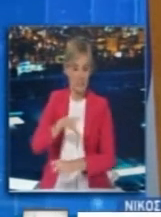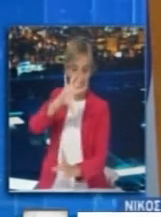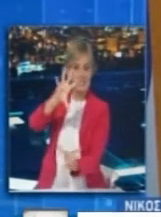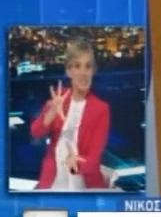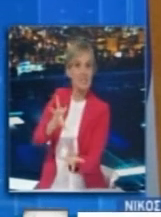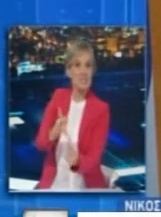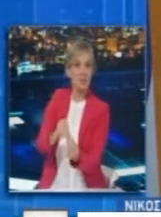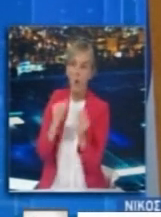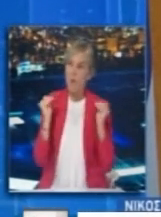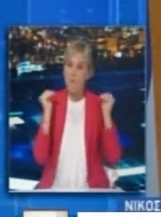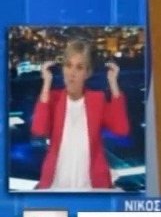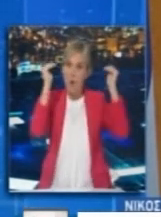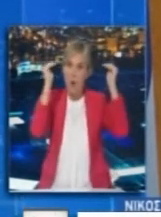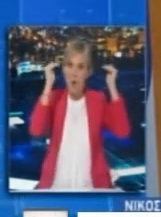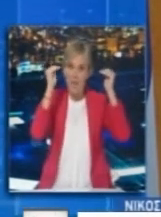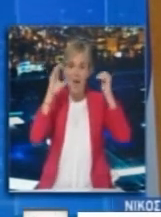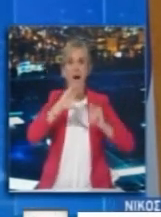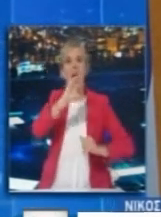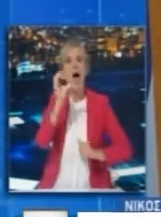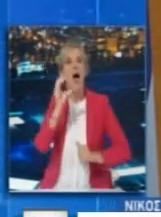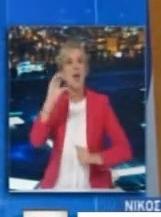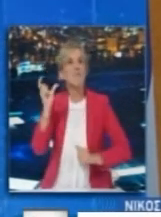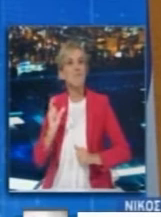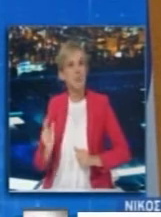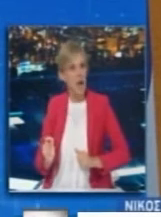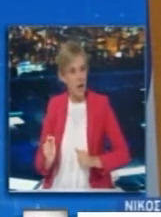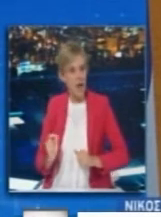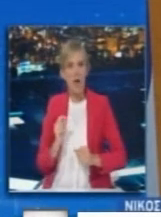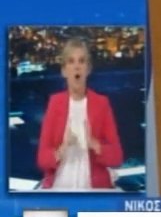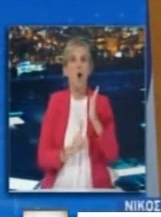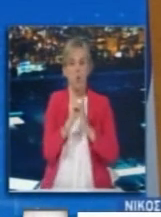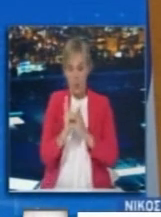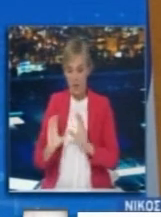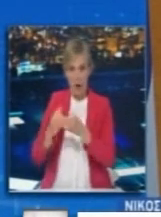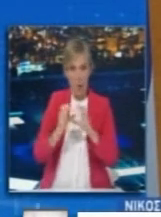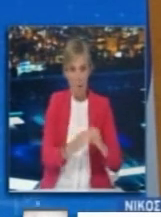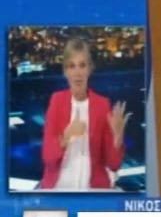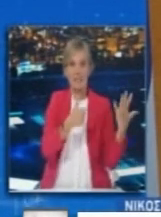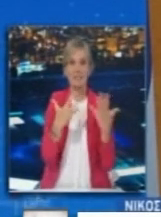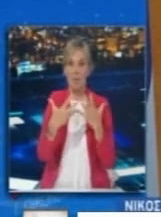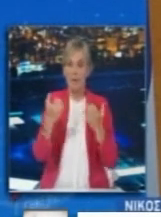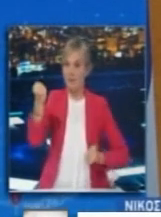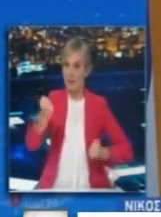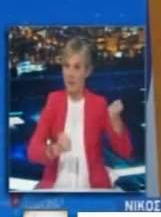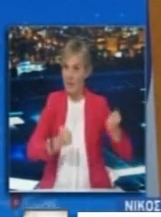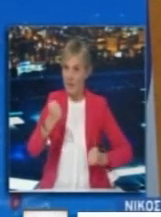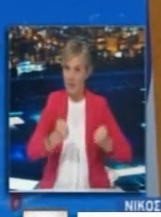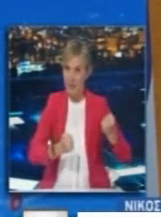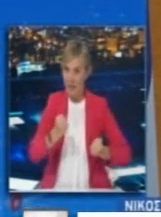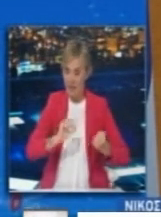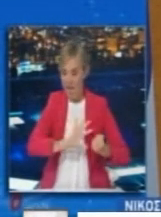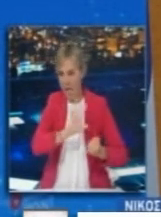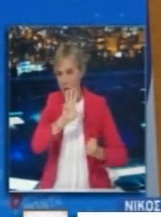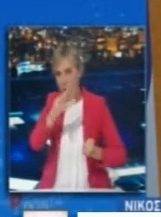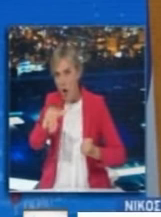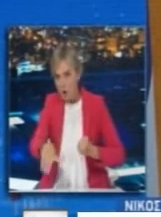Εύβοια 240 πυροσβέστες με 10 ομάδες προσωπών τμήματων, 65 οχήματα και ως το τελευταίο φως